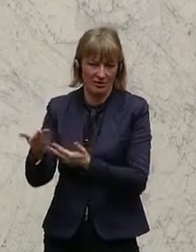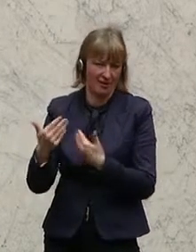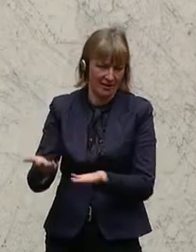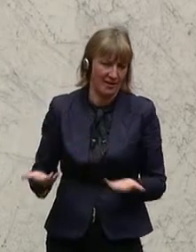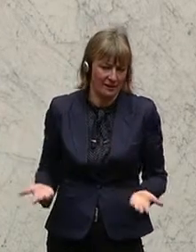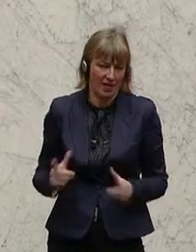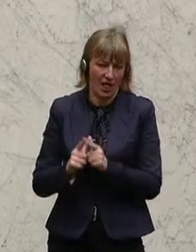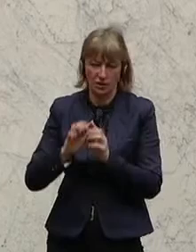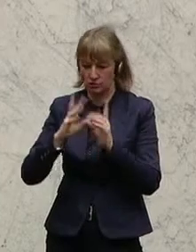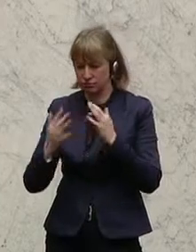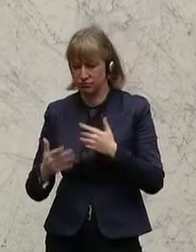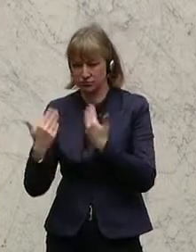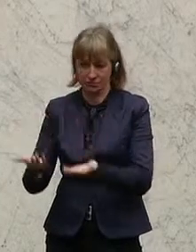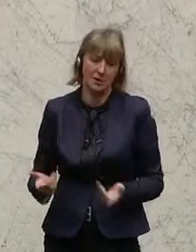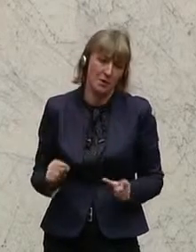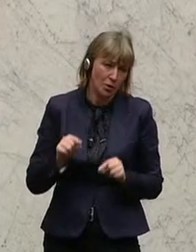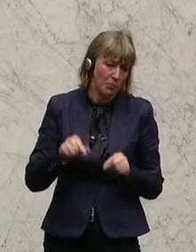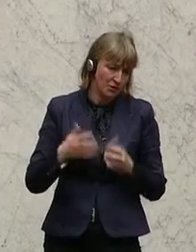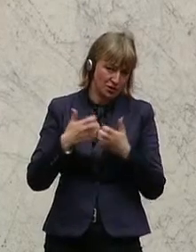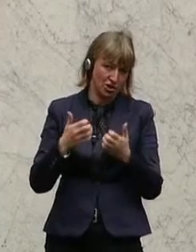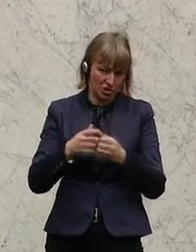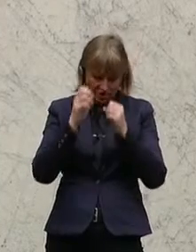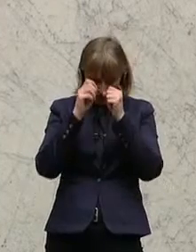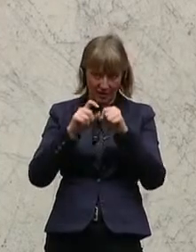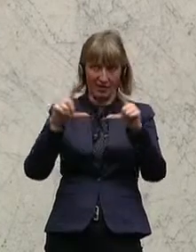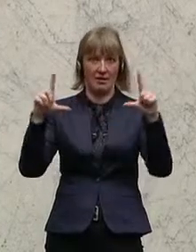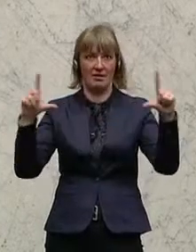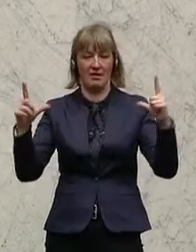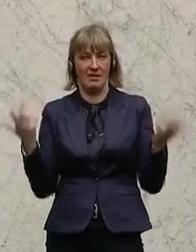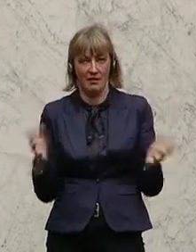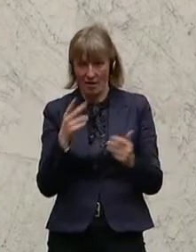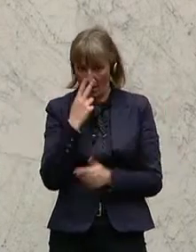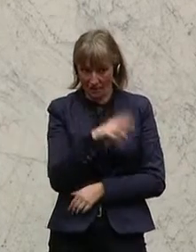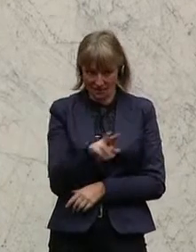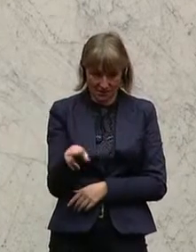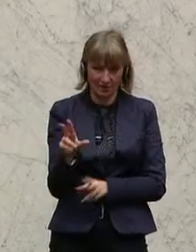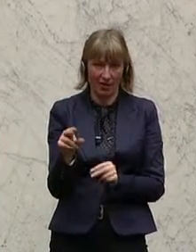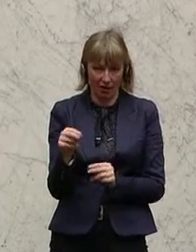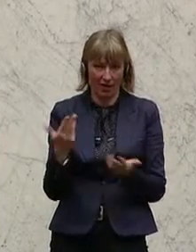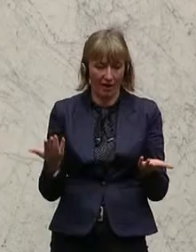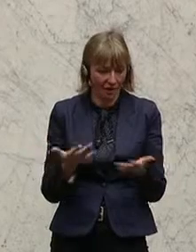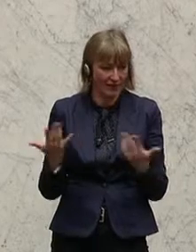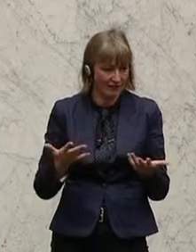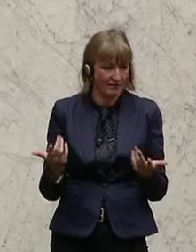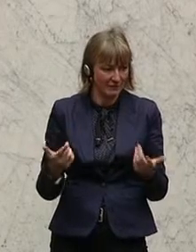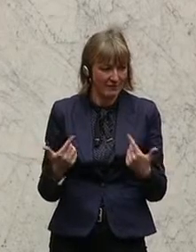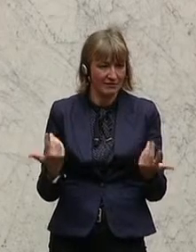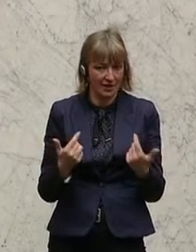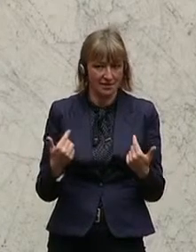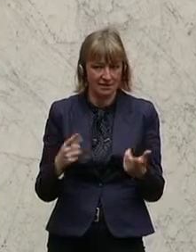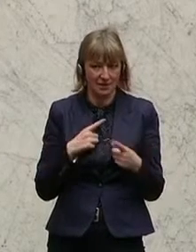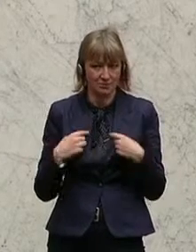hier Leistungen. Und diese Geschichte muss man sich nur mal vor Augen halten, wenn man das alles sieht und wenn man dann sieht, was man da für ein